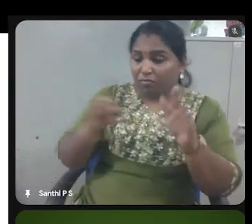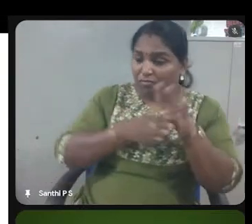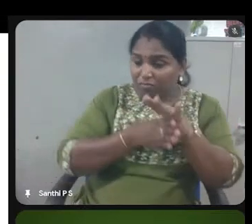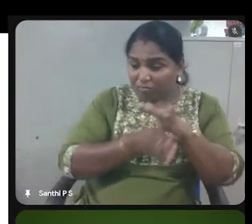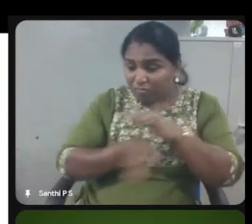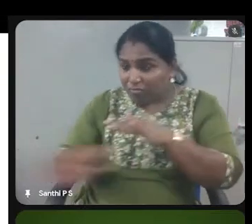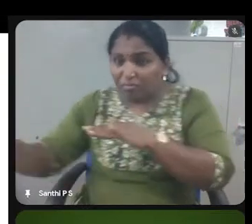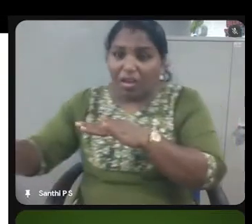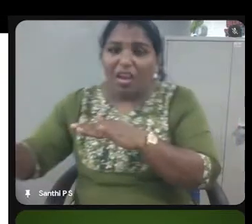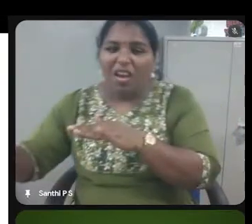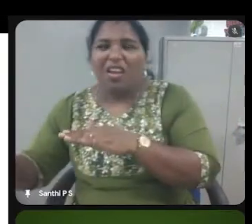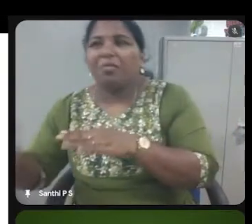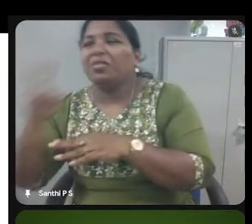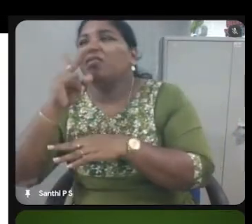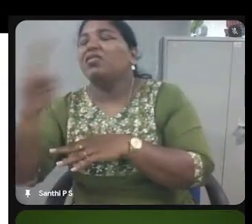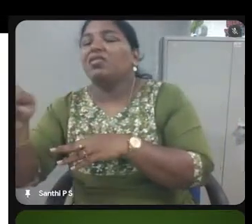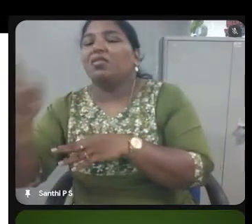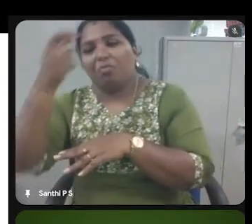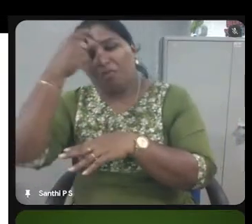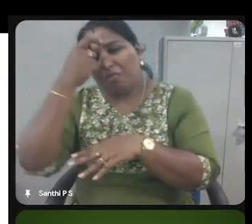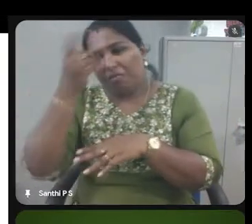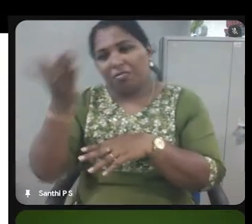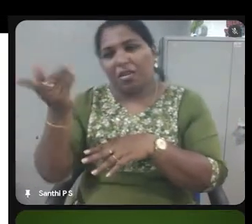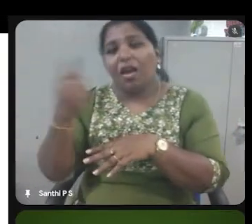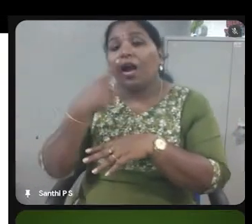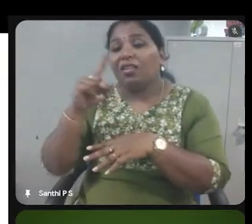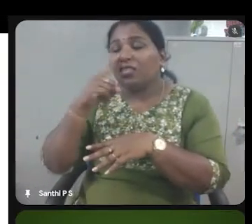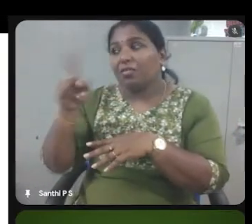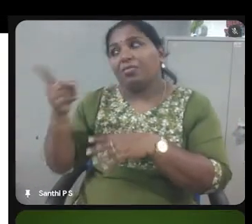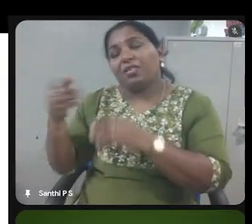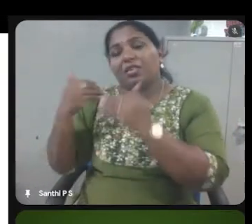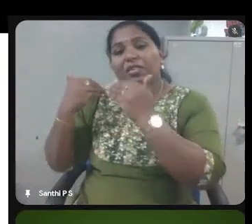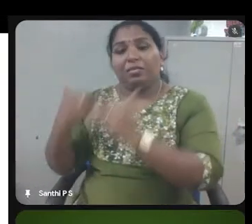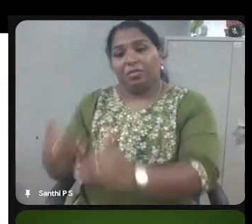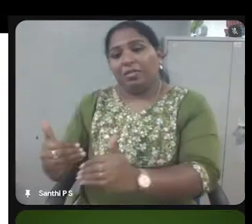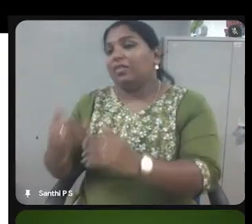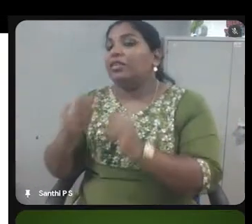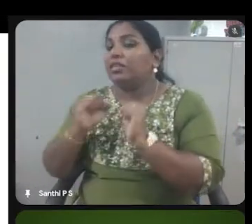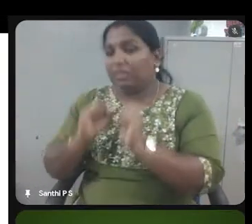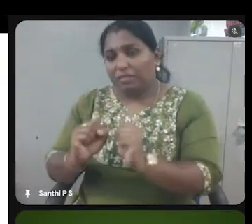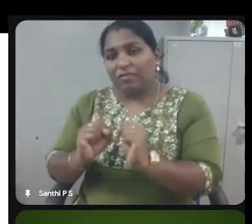കണ്ടില്ലെങ്കിൽ ഭയങ്കര ഇഷ്യൂ ആണ്. അവരെ ലിമിറ്റ് ചെയ്യാൻ ബുദ്ധിമുട്ടാണ്. എൽഡർ ആയിട്ടുള്ള